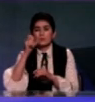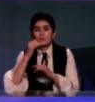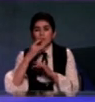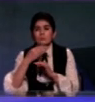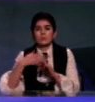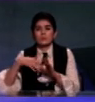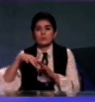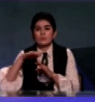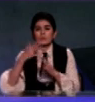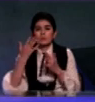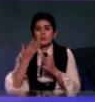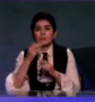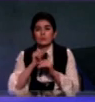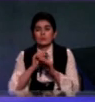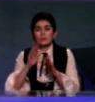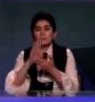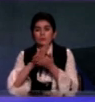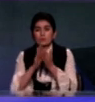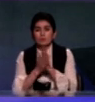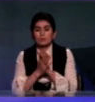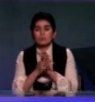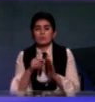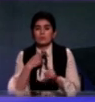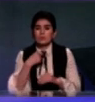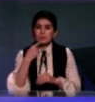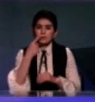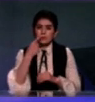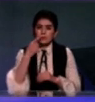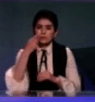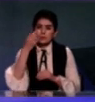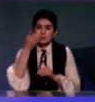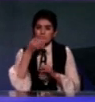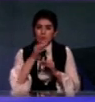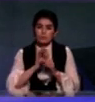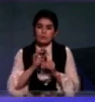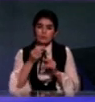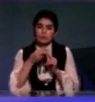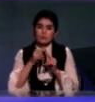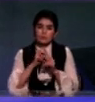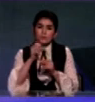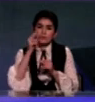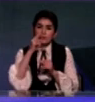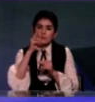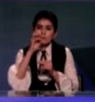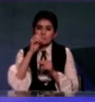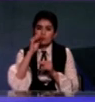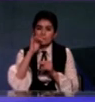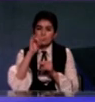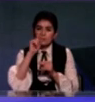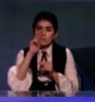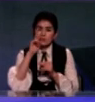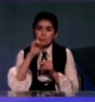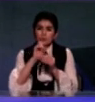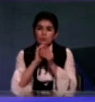нервная система и как она располагается. Мы говорили, что кишечно-полосные нервная система диффузная, то